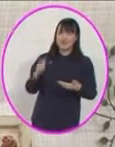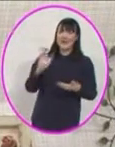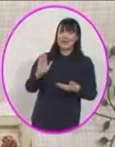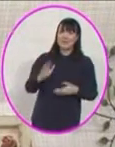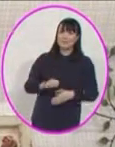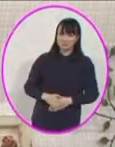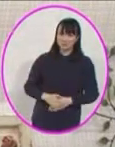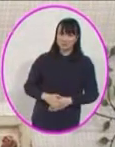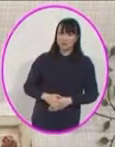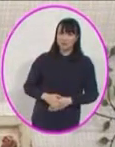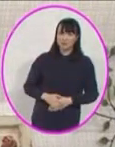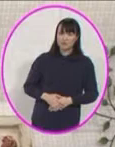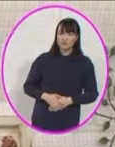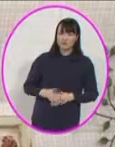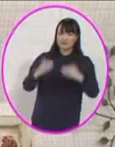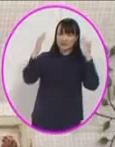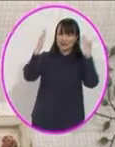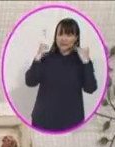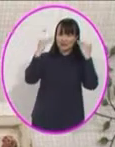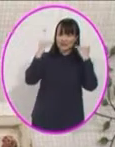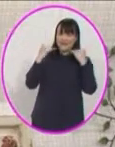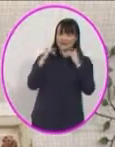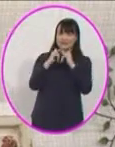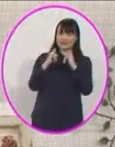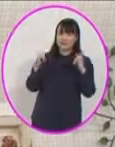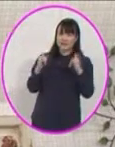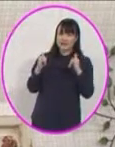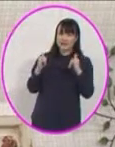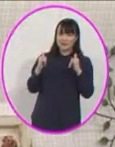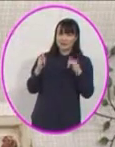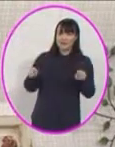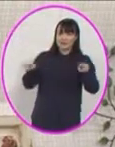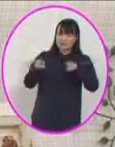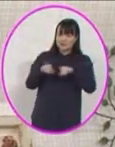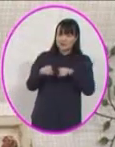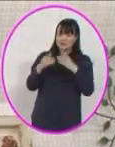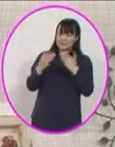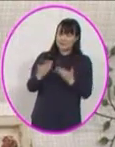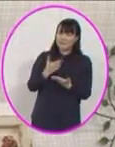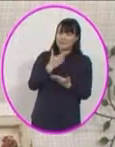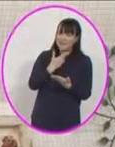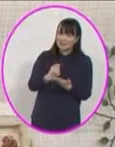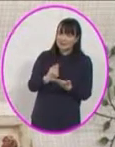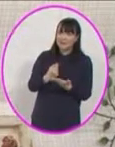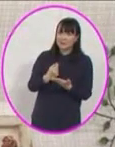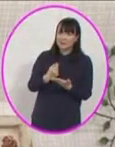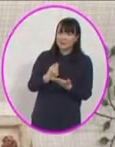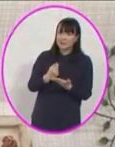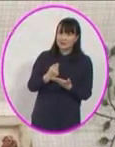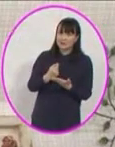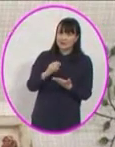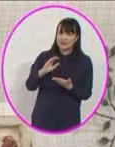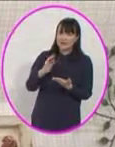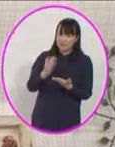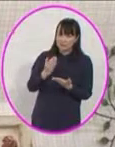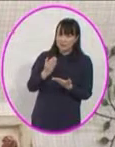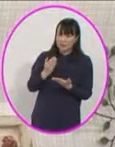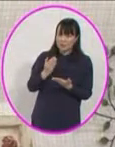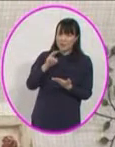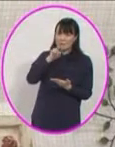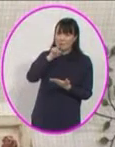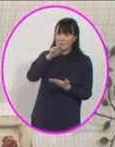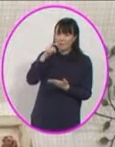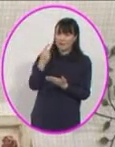も聞こえない方がいらっしゃって一緒に勉強がしたいとかでもその内容を伝えるには手話が